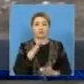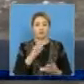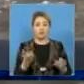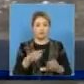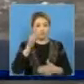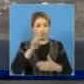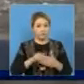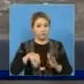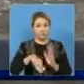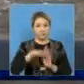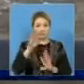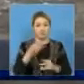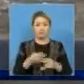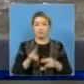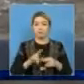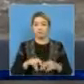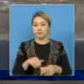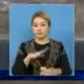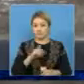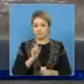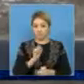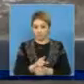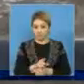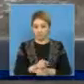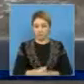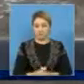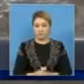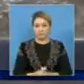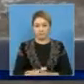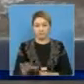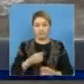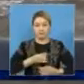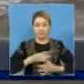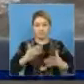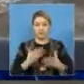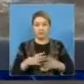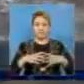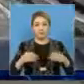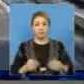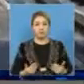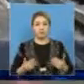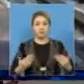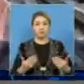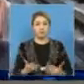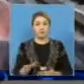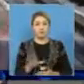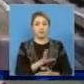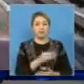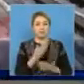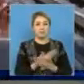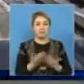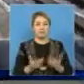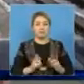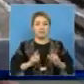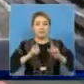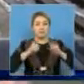верить в лучшее, потому что лучшее обязательно наступит. Все с праздником, Наурыз Майрама Коттыболса. Поздравляю всех вас с